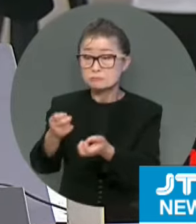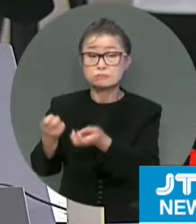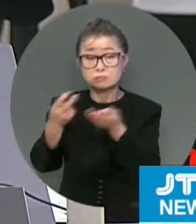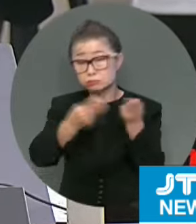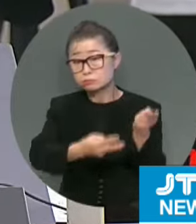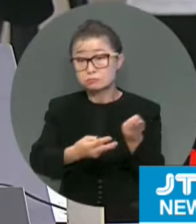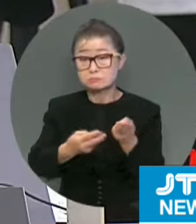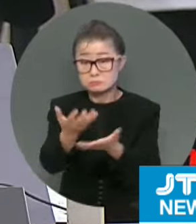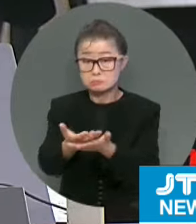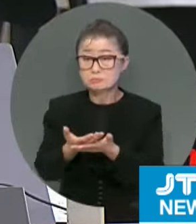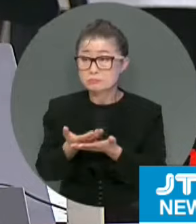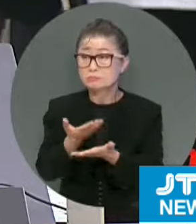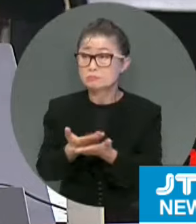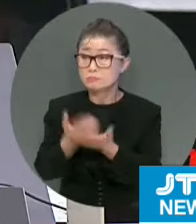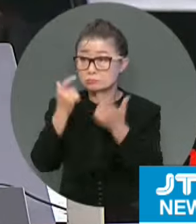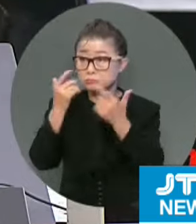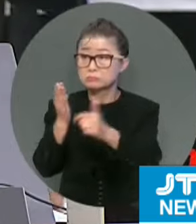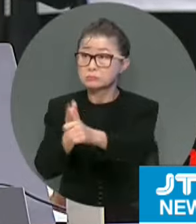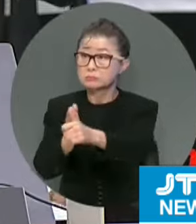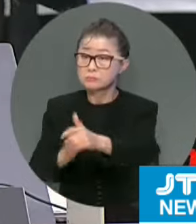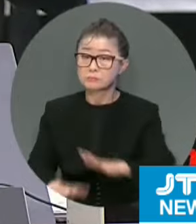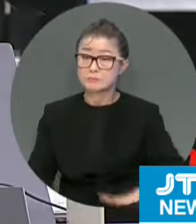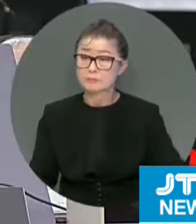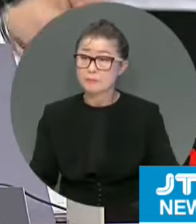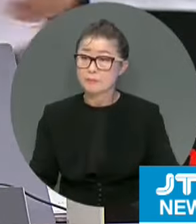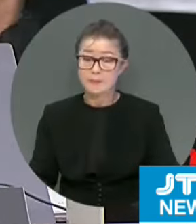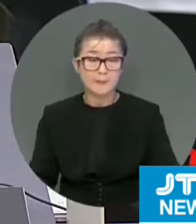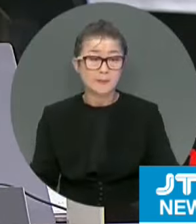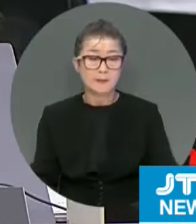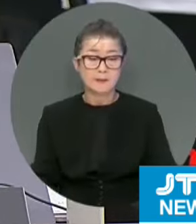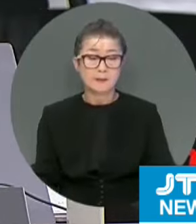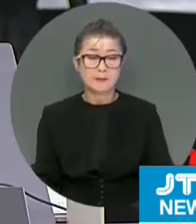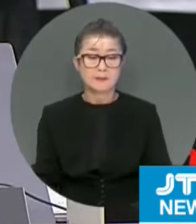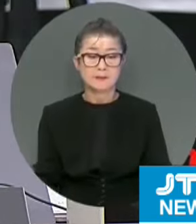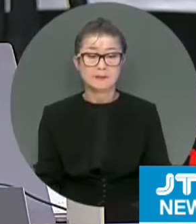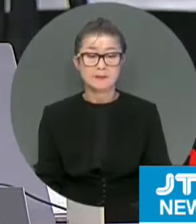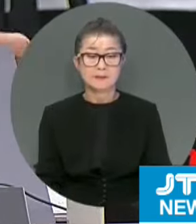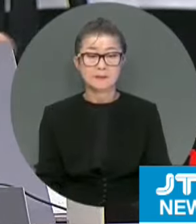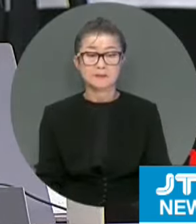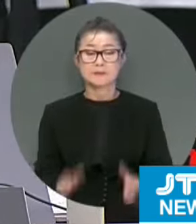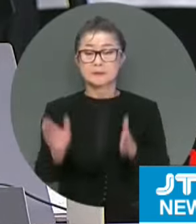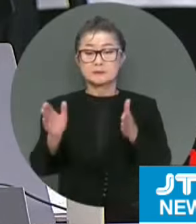않겠습니까? 그걸 좀 확인 좀 해주시기 바랍니다. 자, 그러면 질의를 시작하는데요.